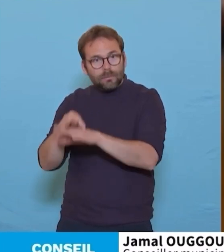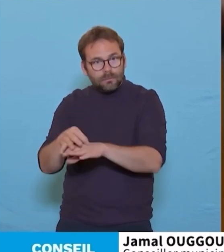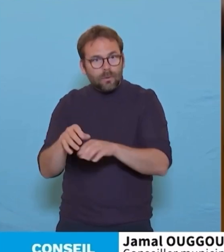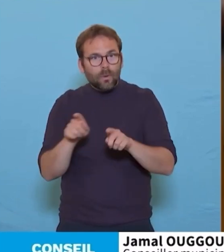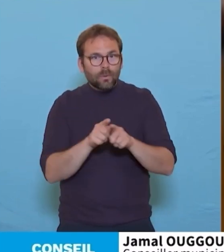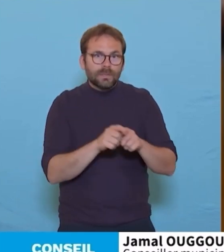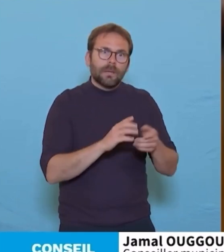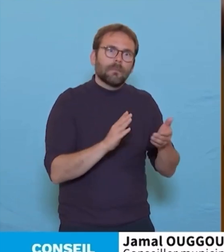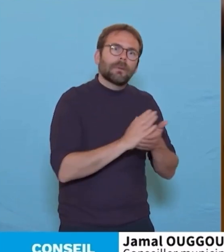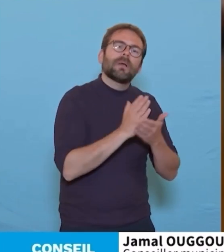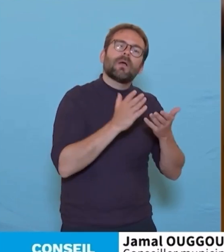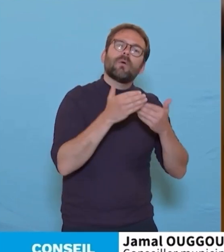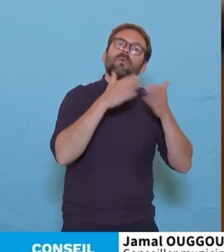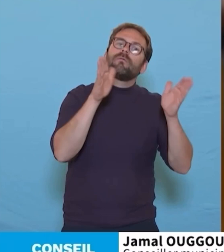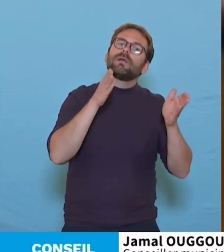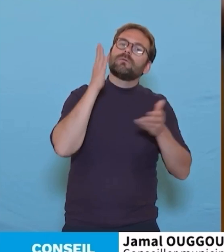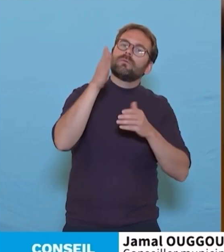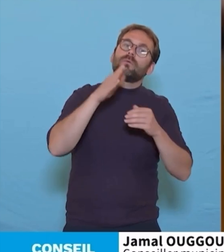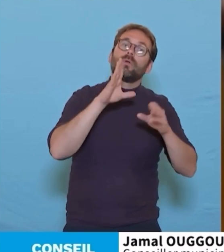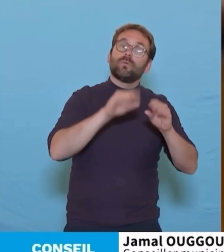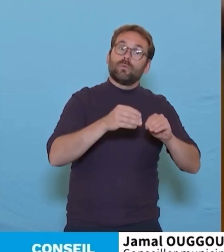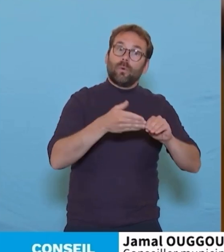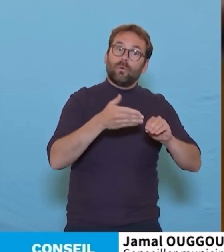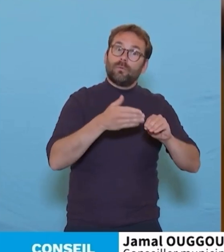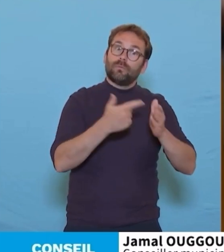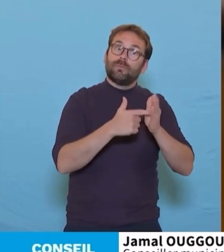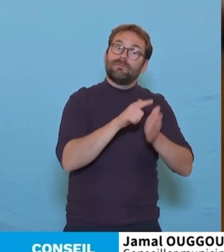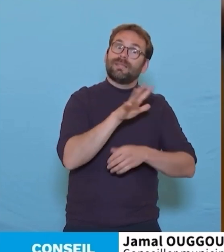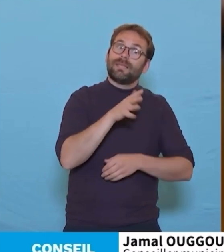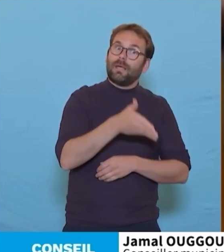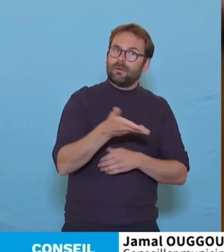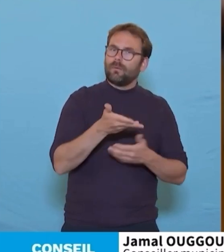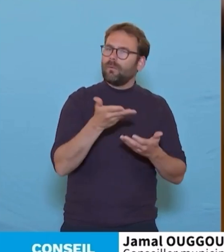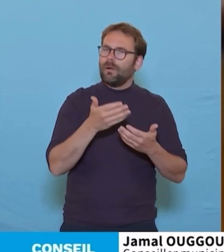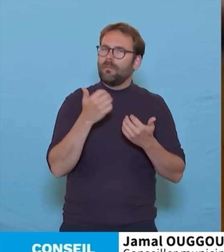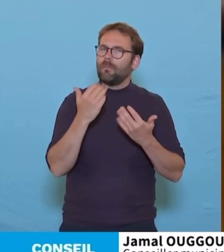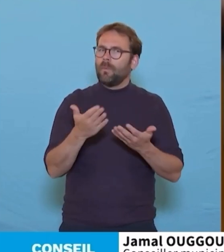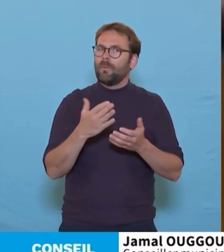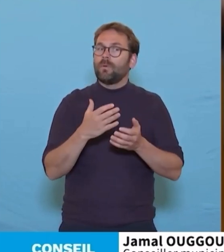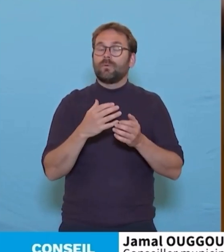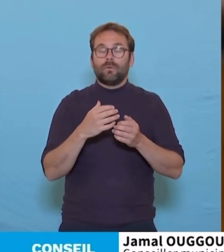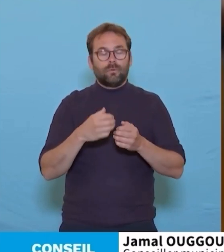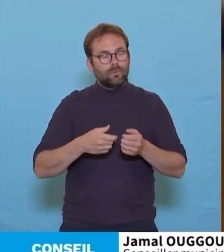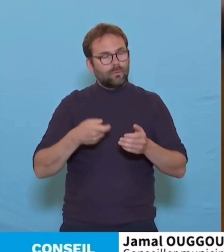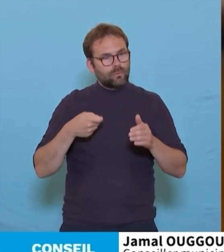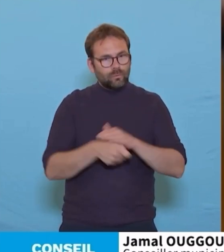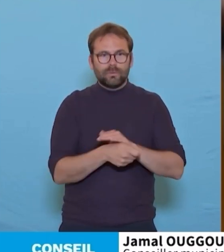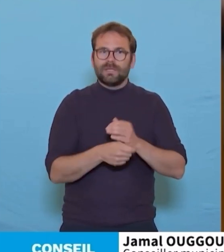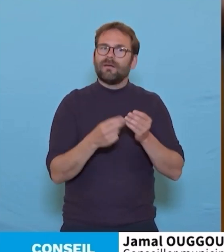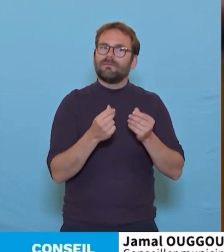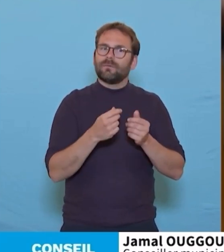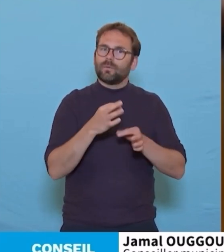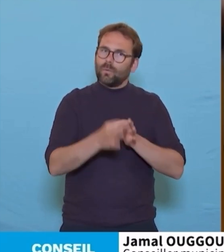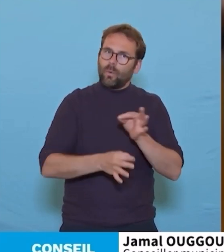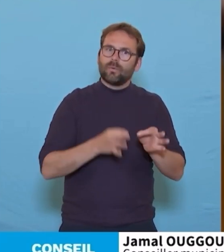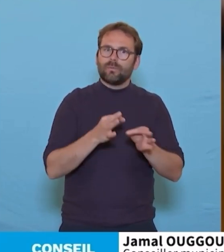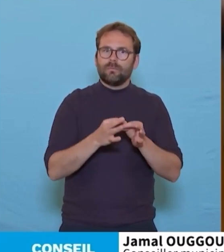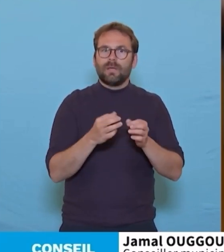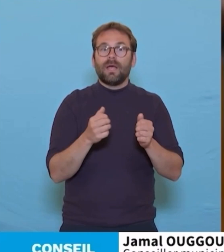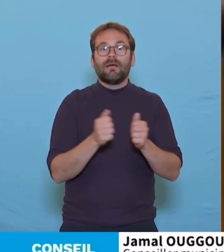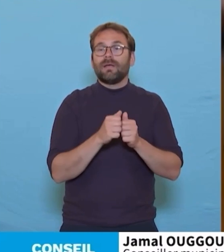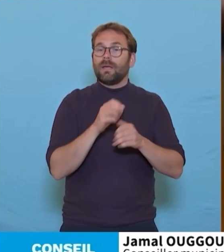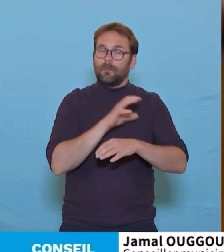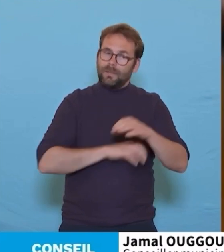préparer l'ouverture de l'EBE en 2025, nous proposons de renouveler notre soutien financier aux côtés de la métropole,